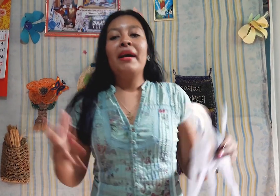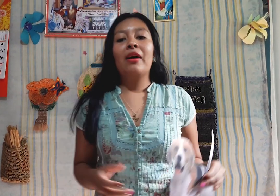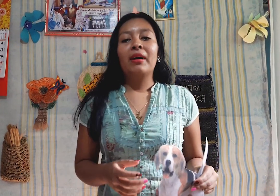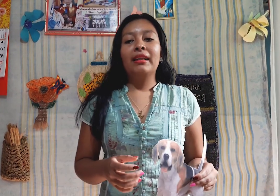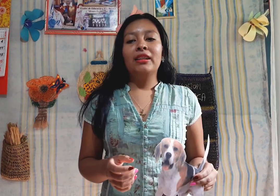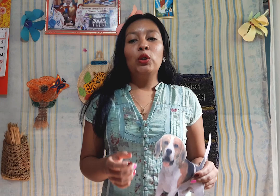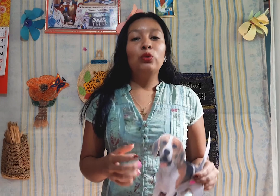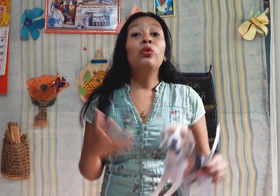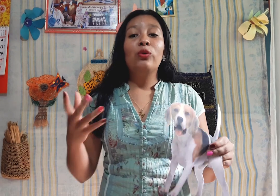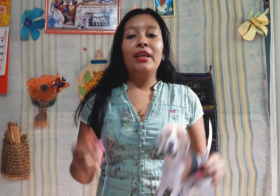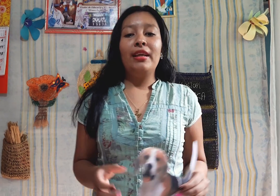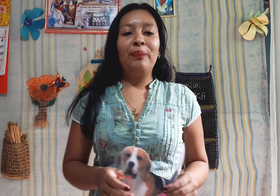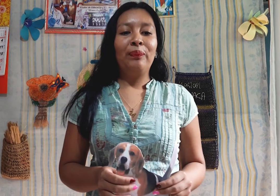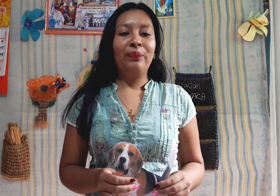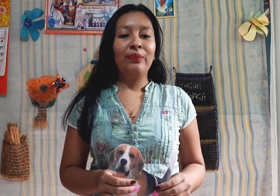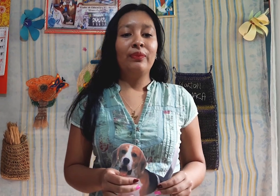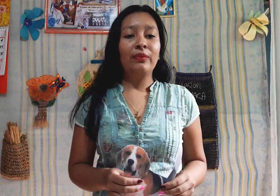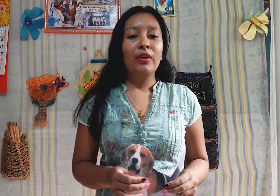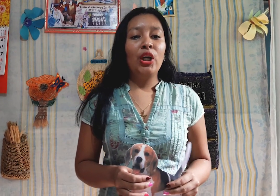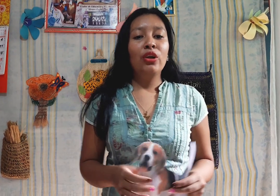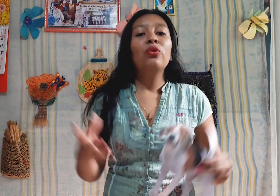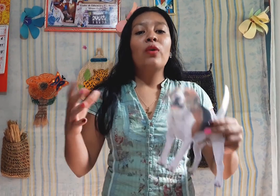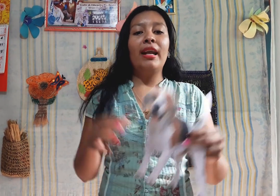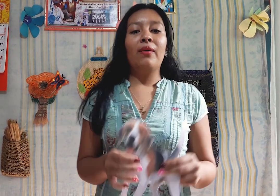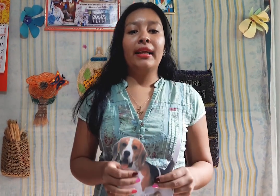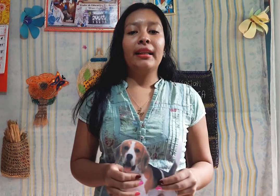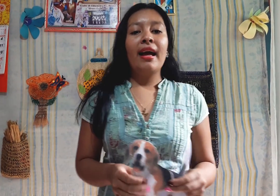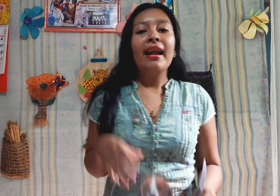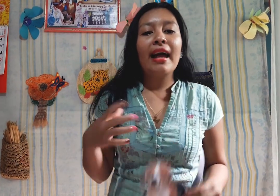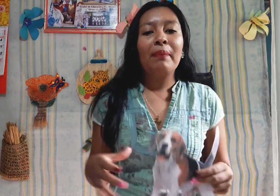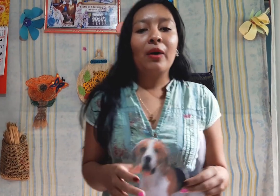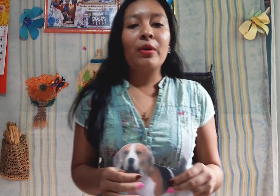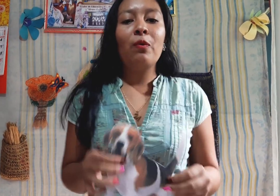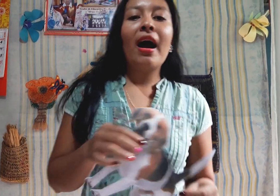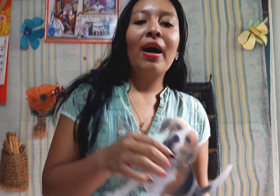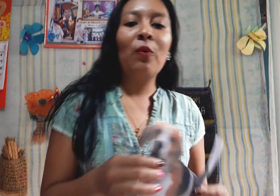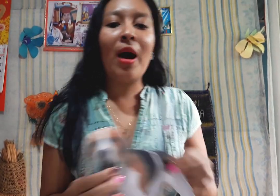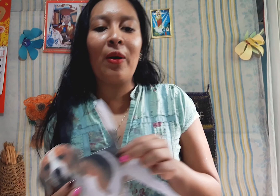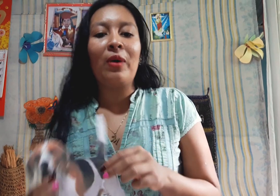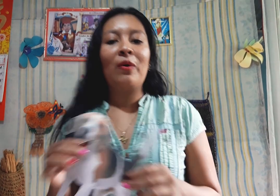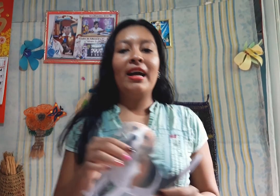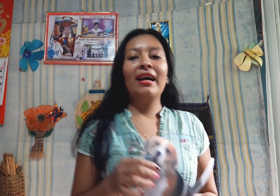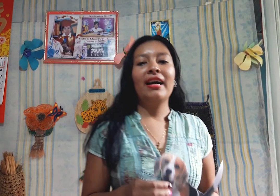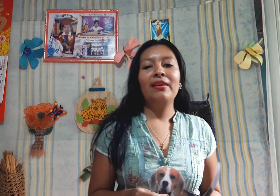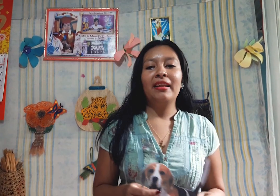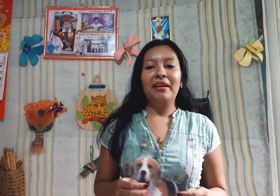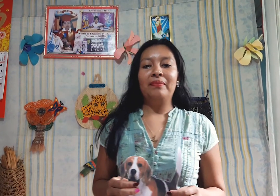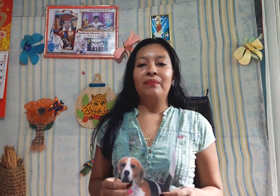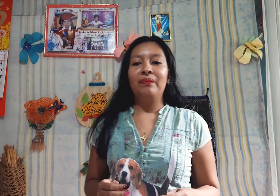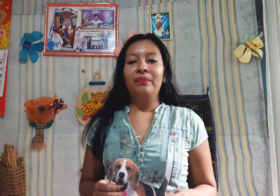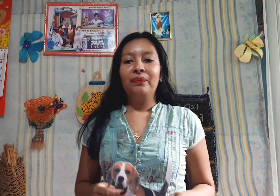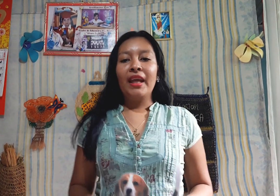Ramma bayak wakat sun lo kidi. Yuh kalaukat lapakwi wah wah wah kalah